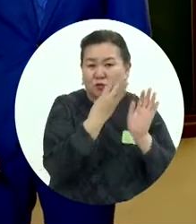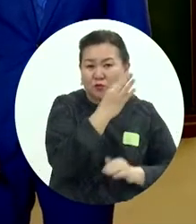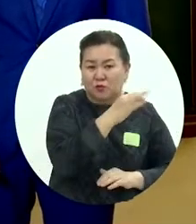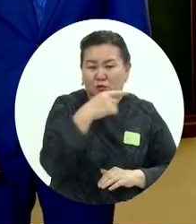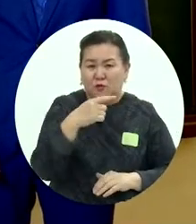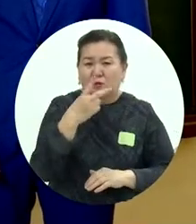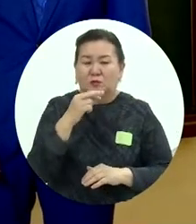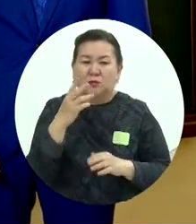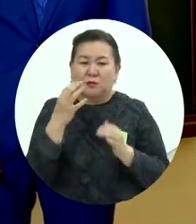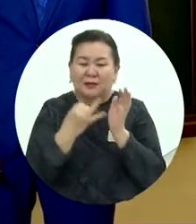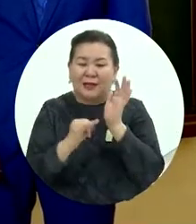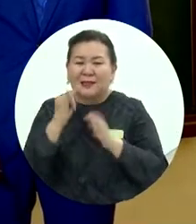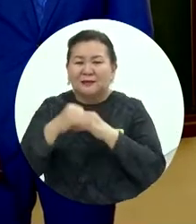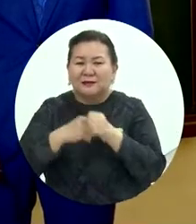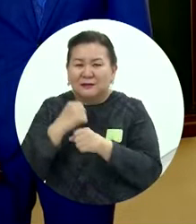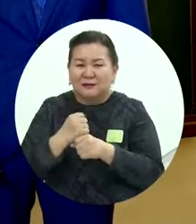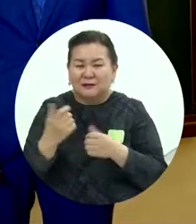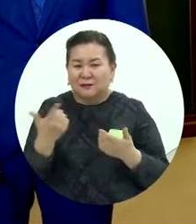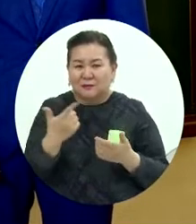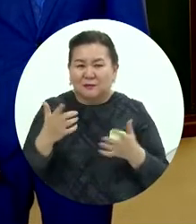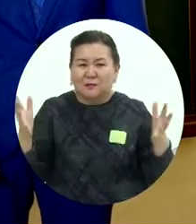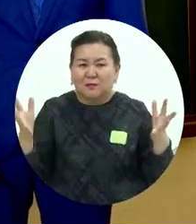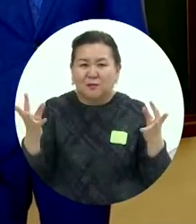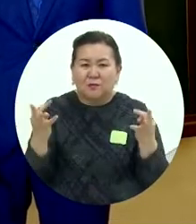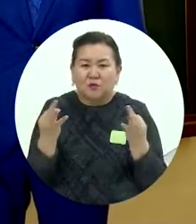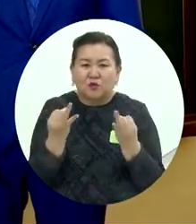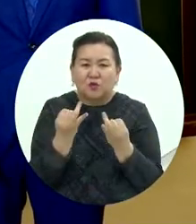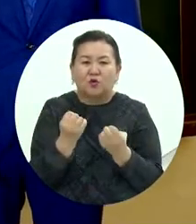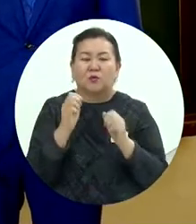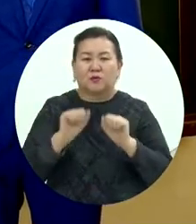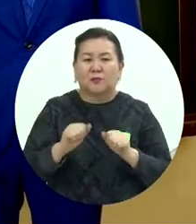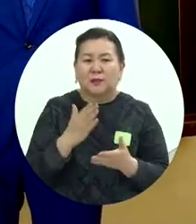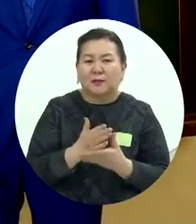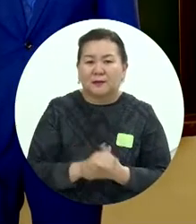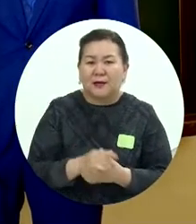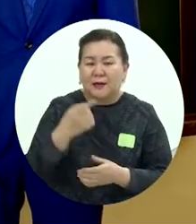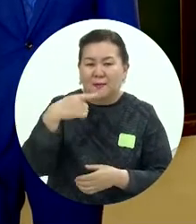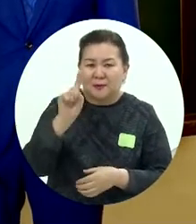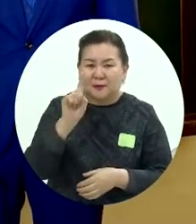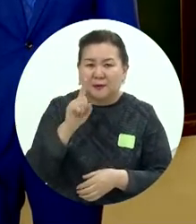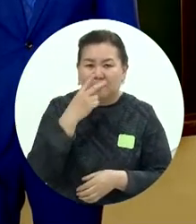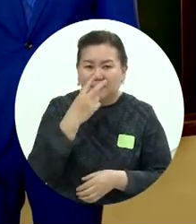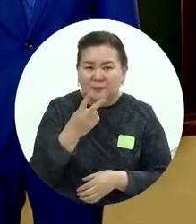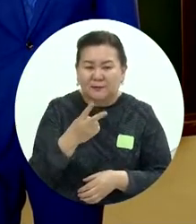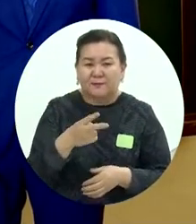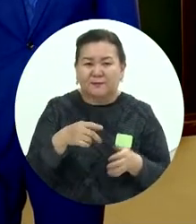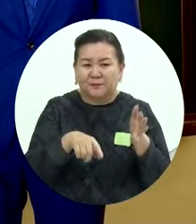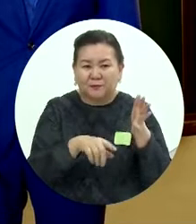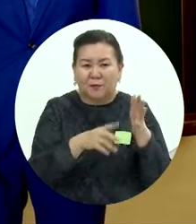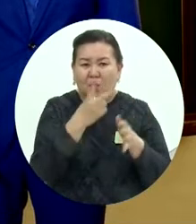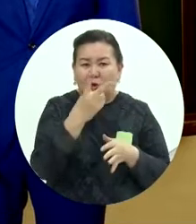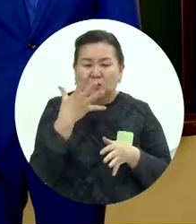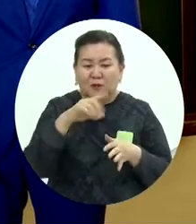хооронд буюу 70 жилийн хугацаанд тодорхой хэмжээгээр багассан байна. За эндээс хамгийн их хувийг эзэлж байгаа нь бол Александрийн мөсөн